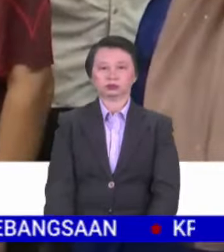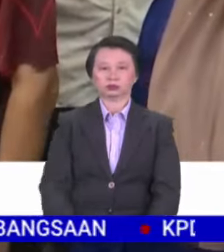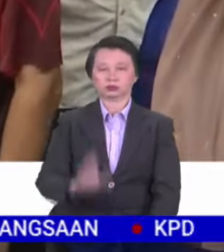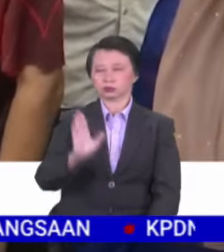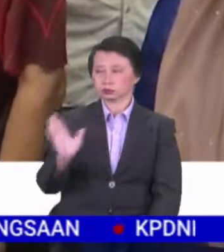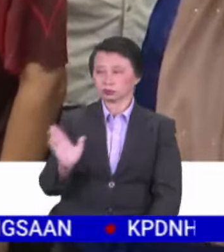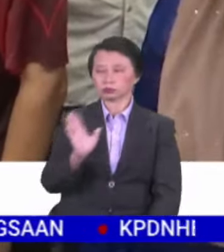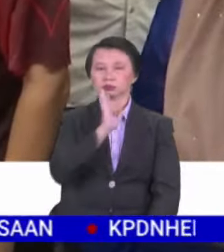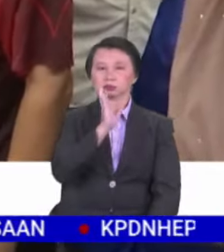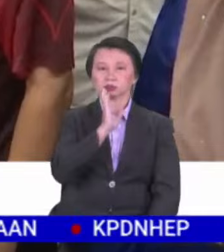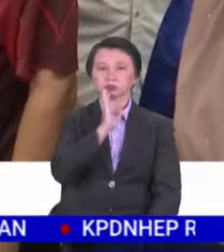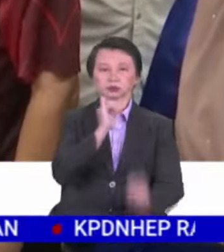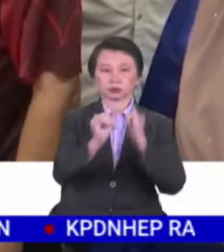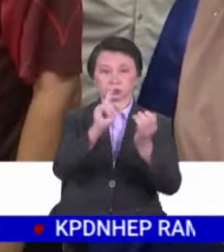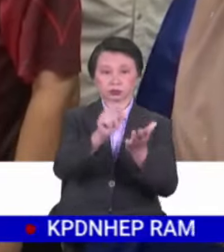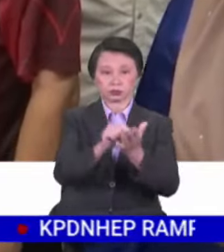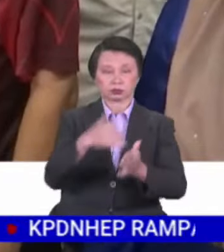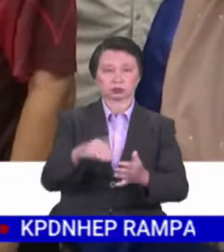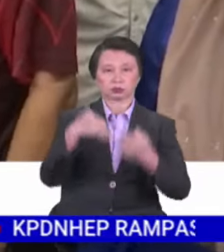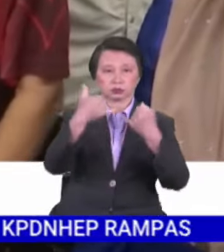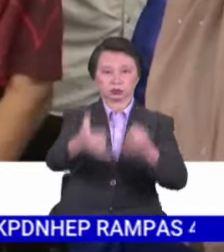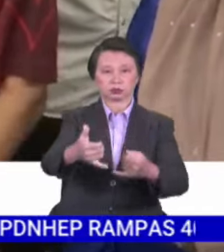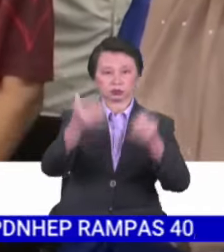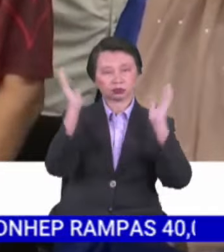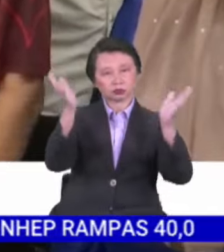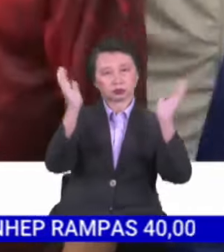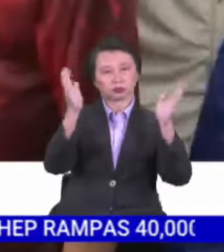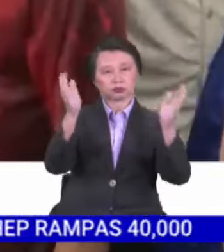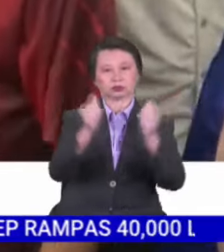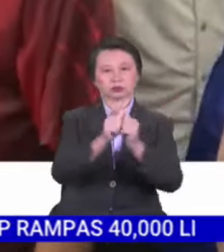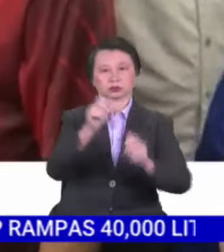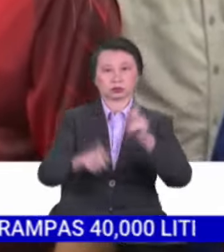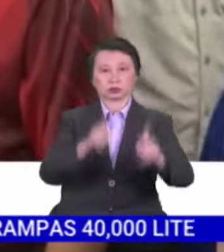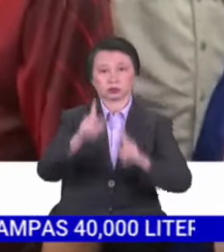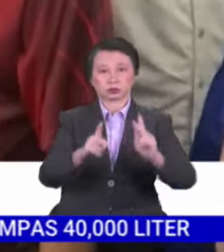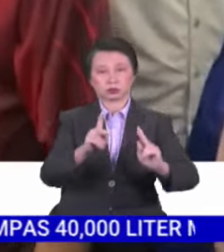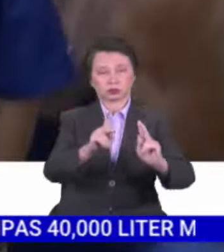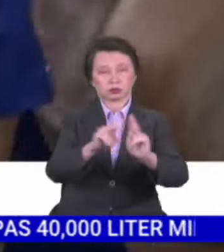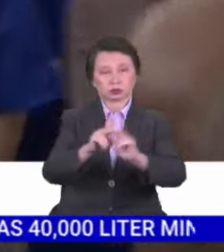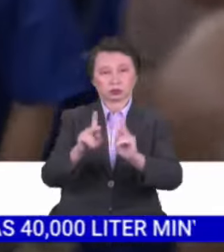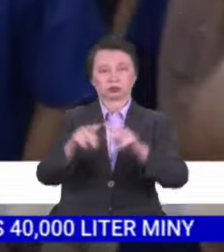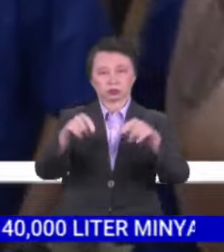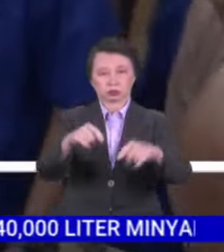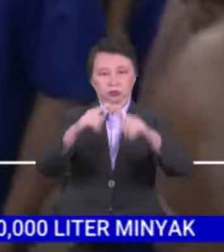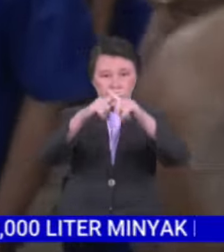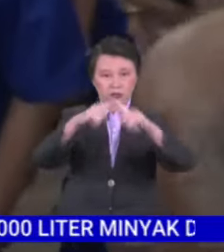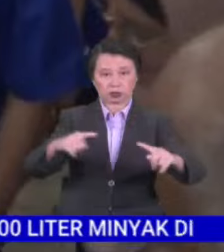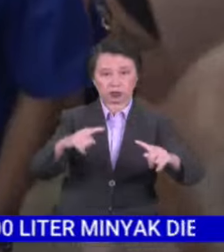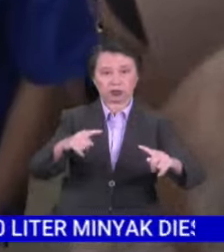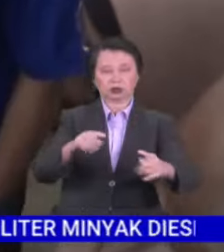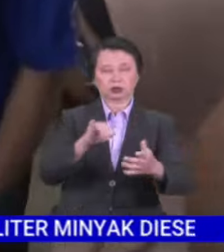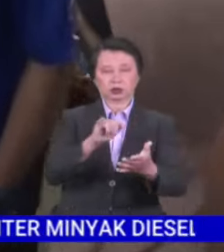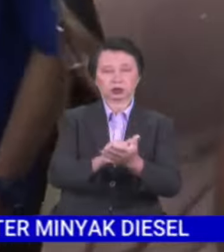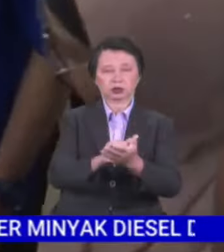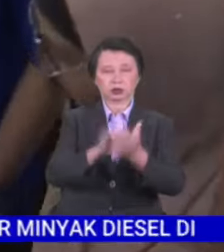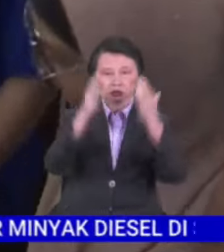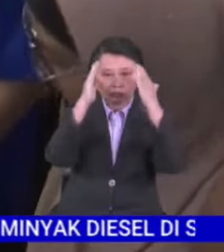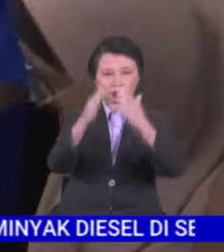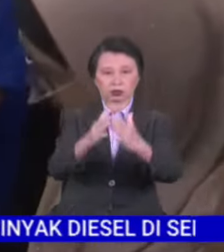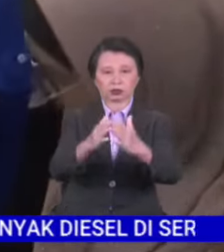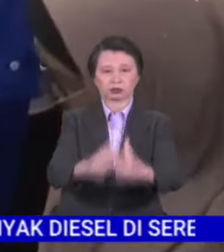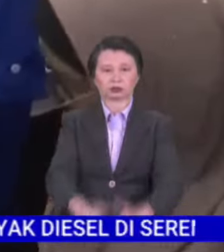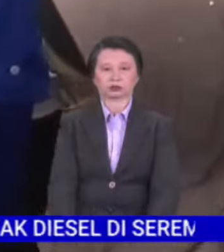Beliau bercakap dalam sidang media selepas menghadiri majlis sembang santai bersama penduduk setempat di Dewan Orang Ramai Mengkarak Stesen Berpahang.